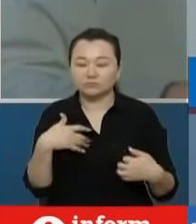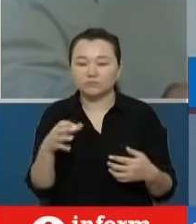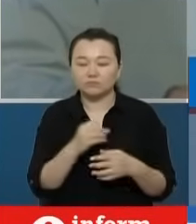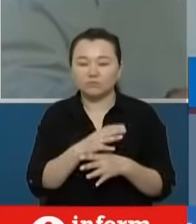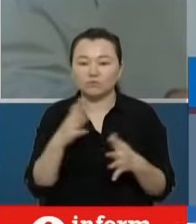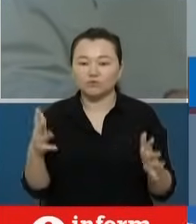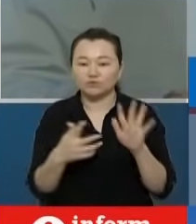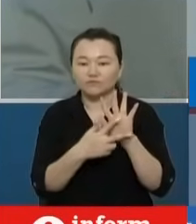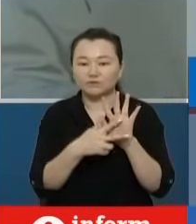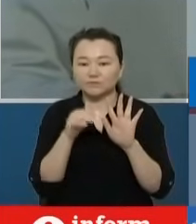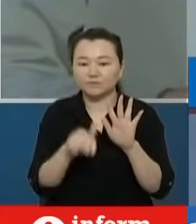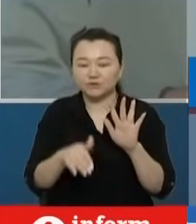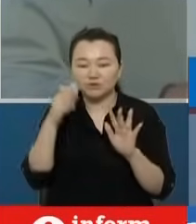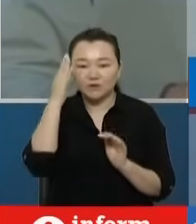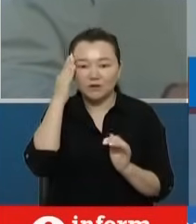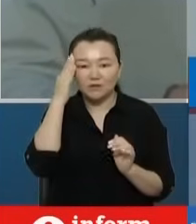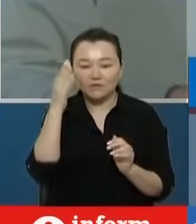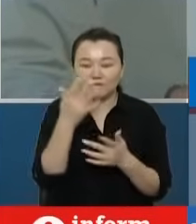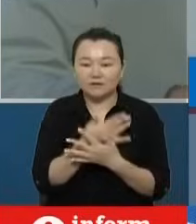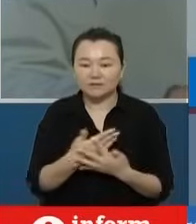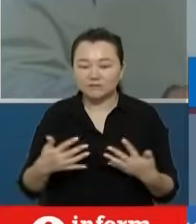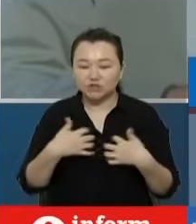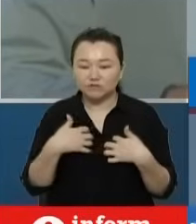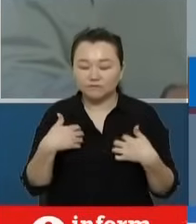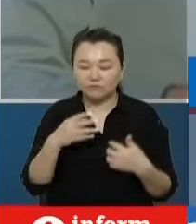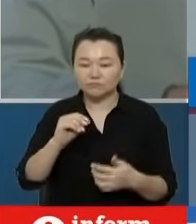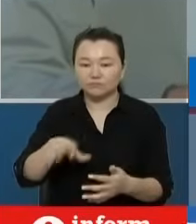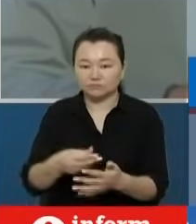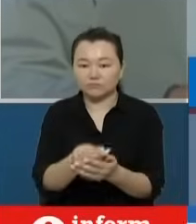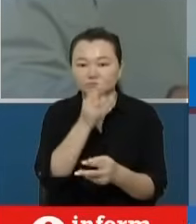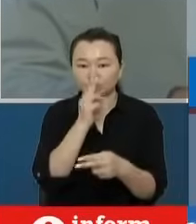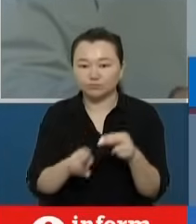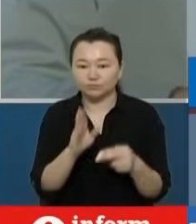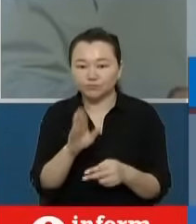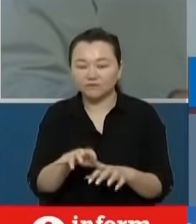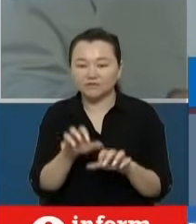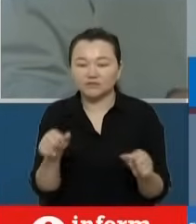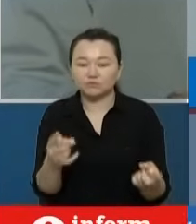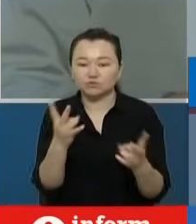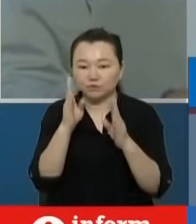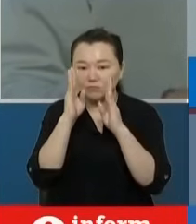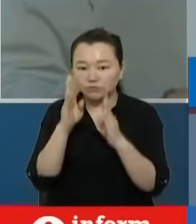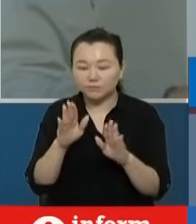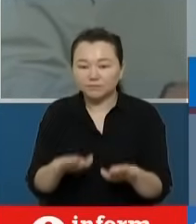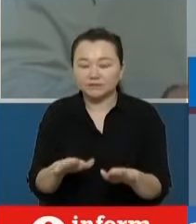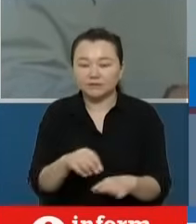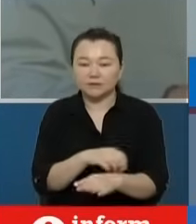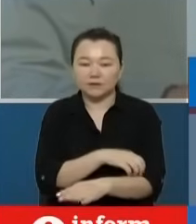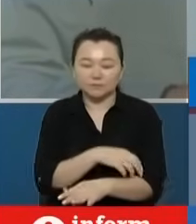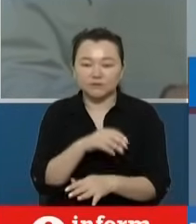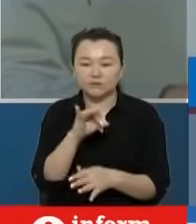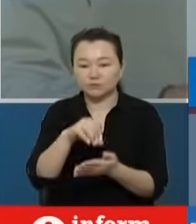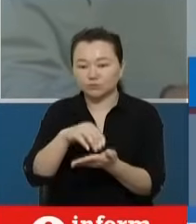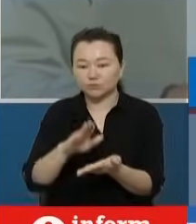за 8 тысяч голов. Правительство намерено компенсировать потери. Владельцам необходимо будет обратиться в местную комиссию с